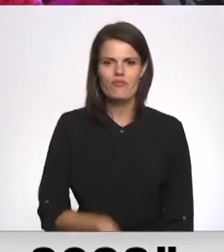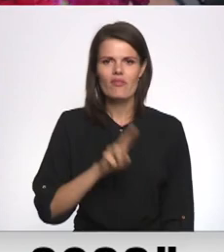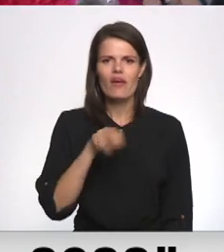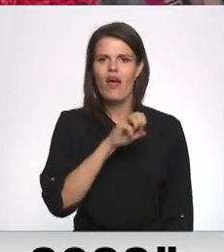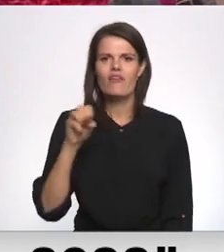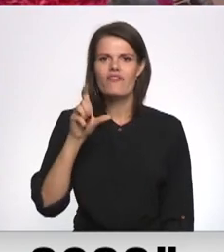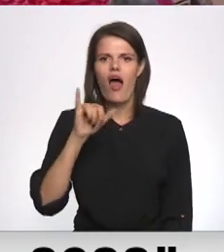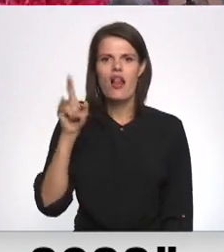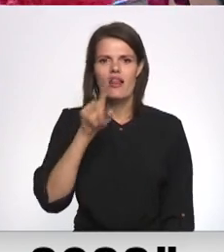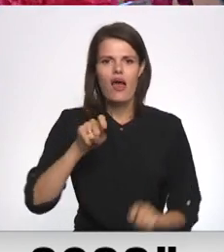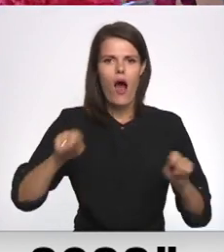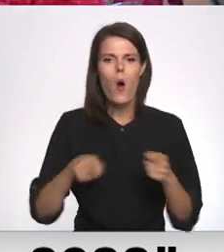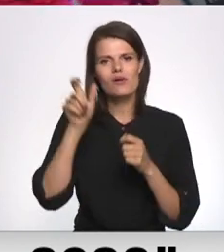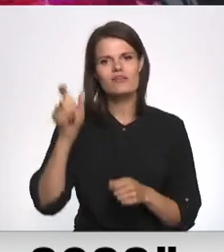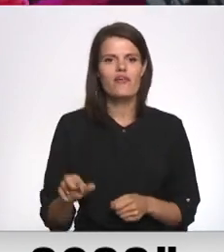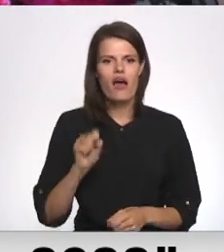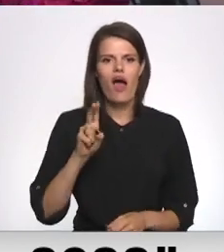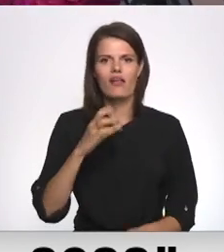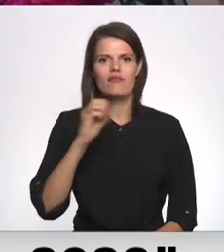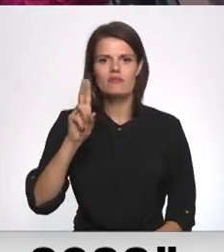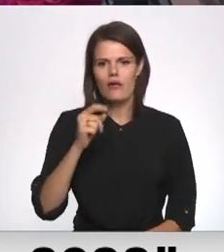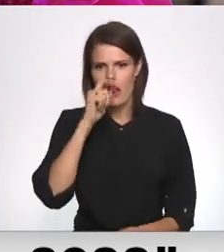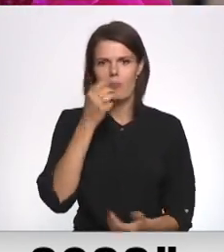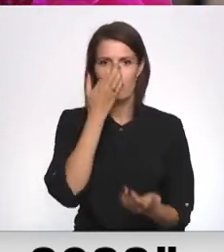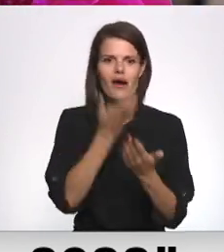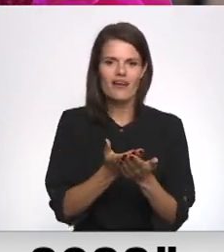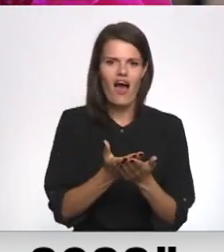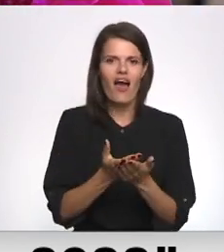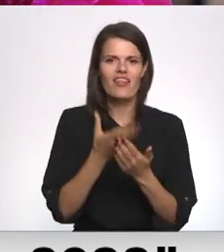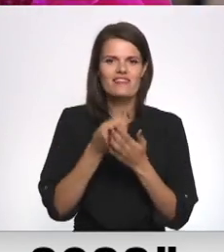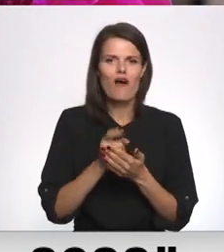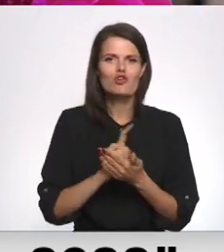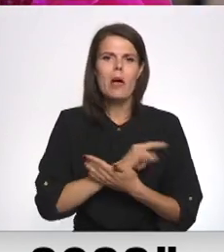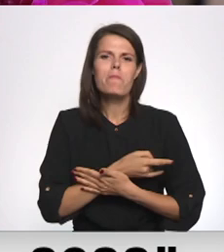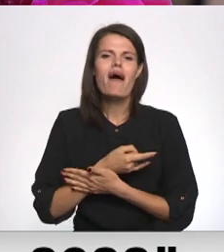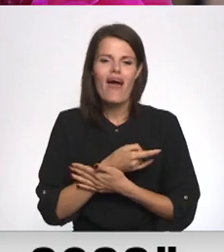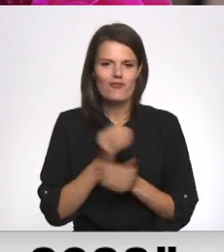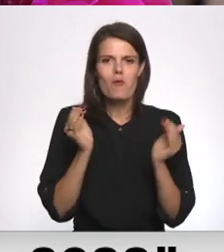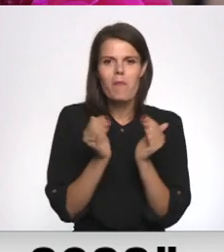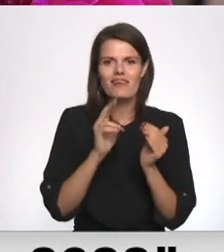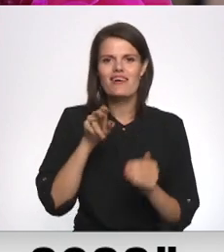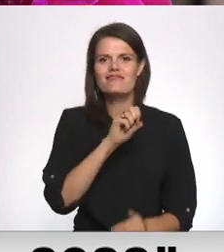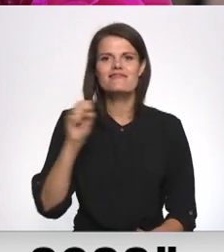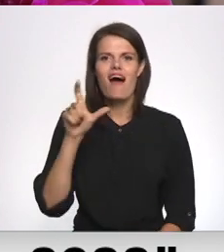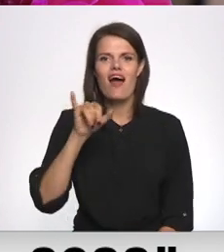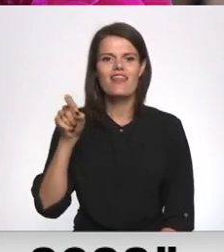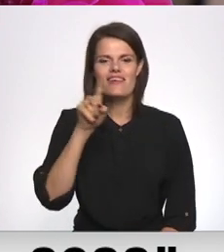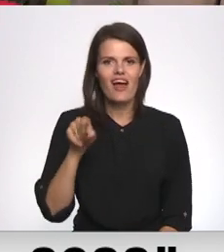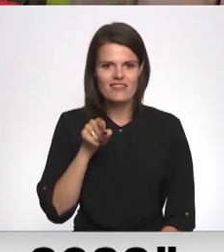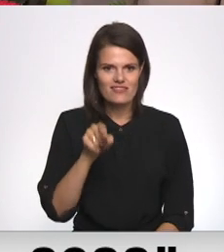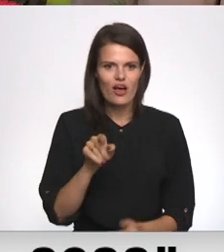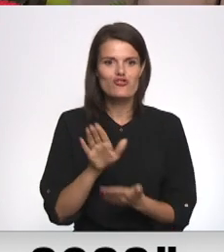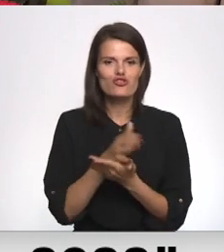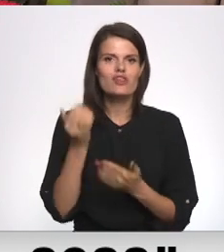Dāliju selekcionāre Helga Ancāne ar lepnumu rāda savus bērniņus. Mazās dālijas jeb pomponus, kuru šķirne tā